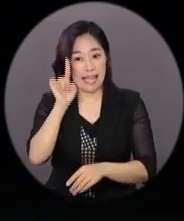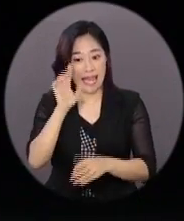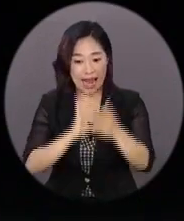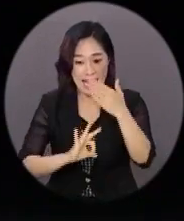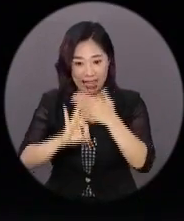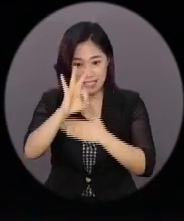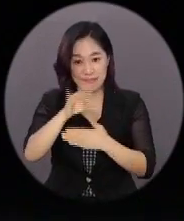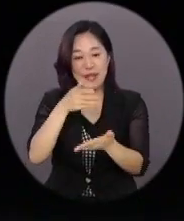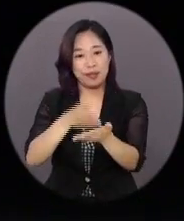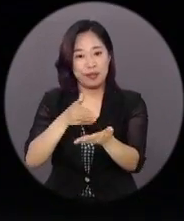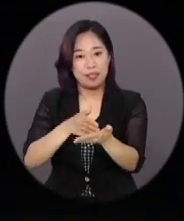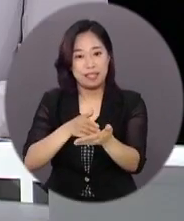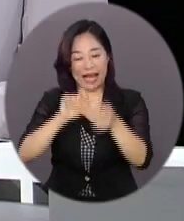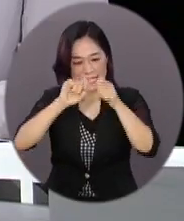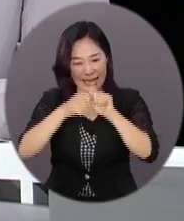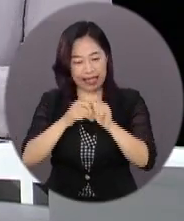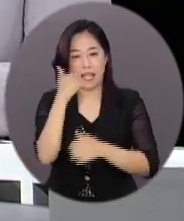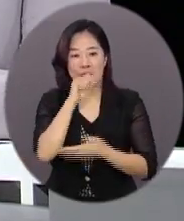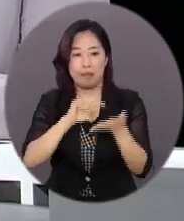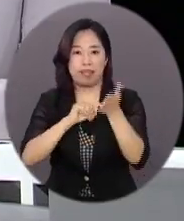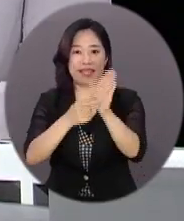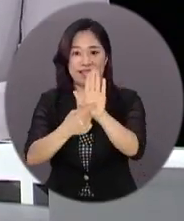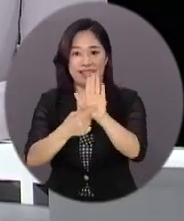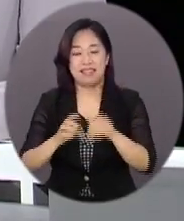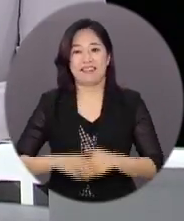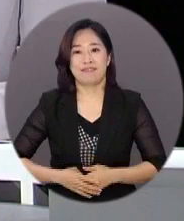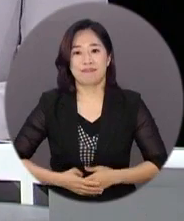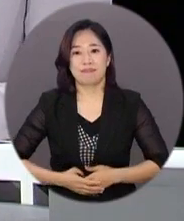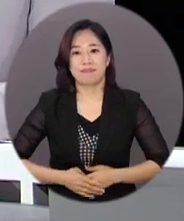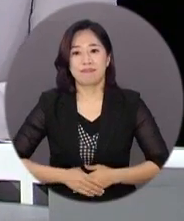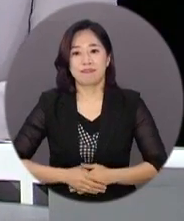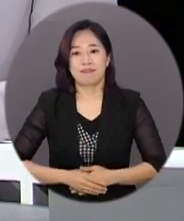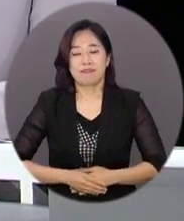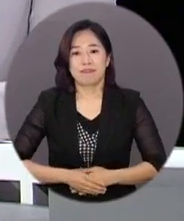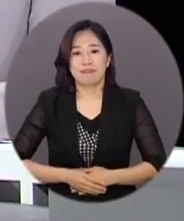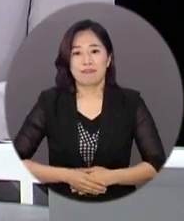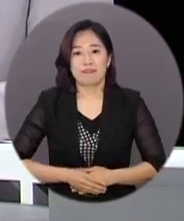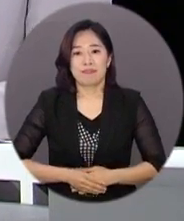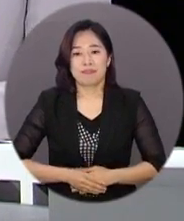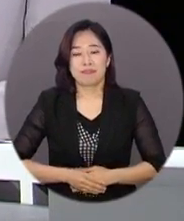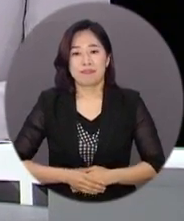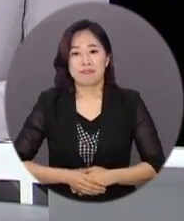윤건수의 시사 분석에서 보다 자세히 소개될 예정입니다. MBC 뉴스 홍진선입니다.